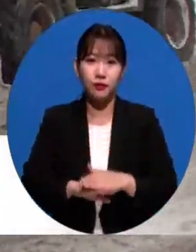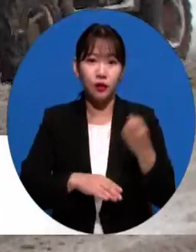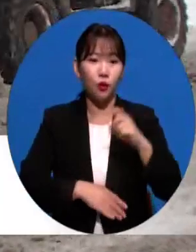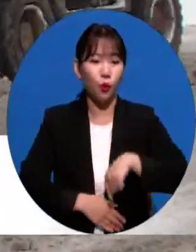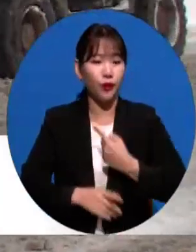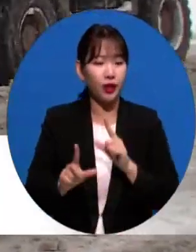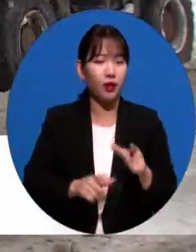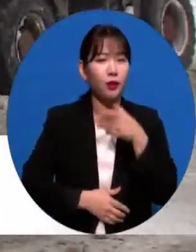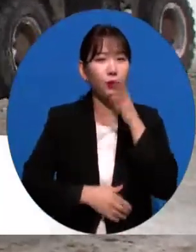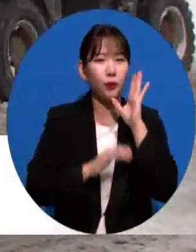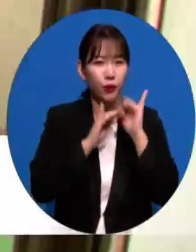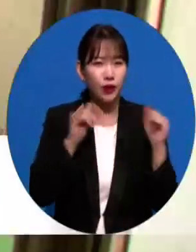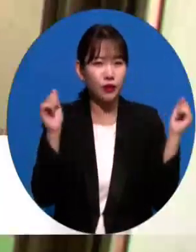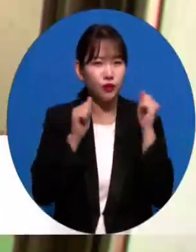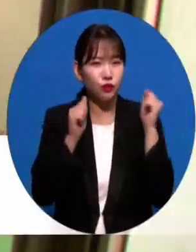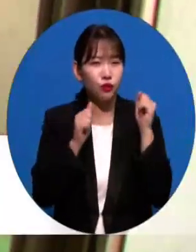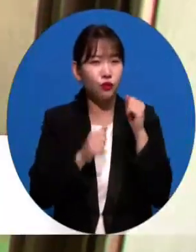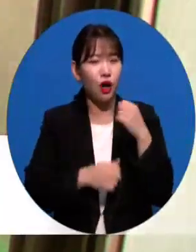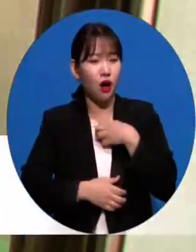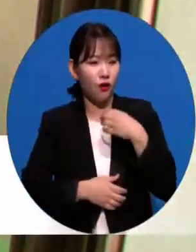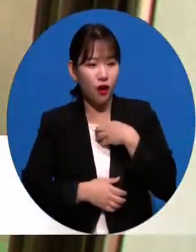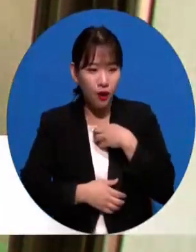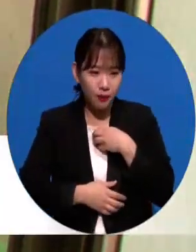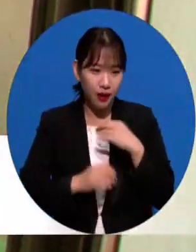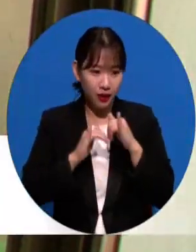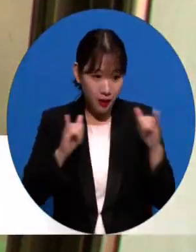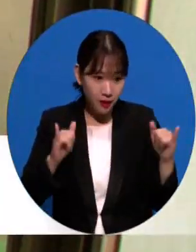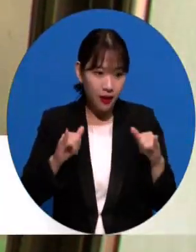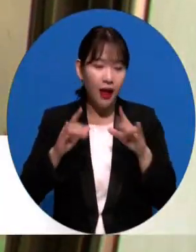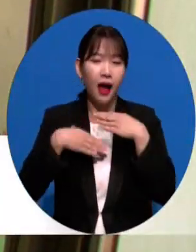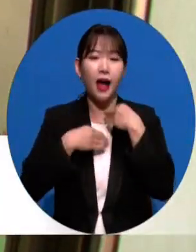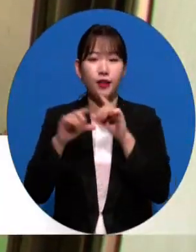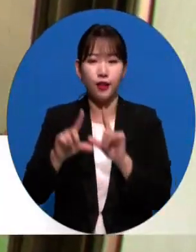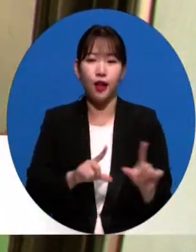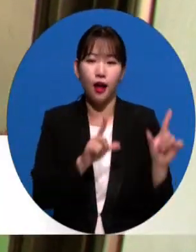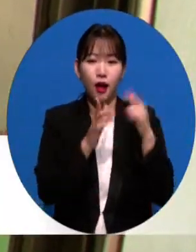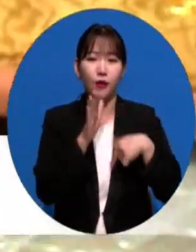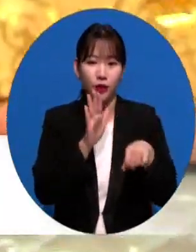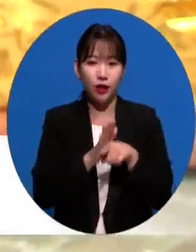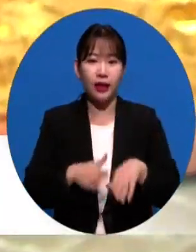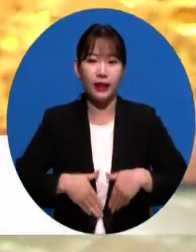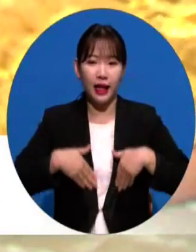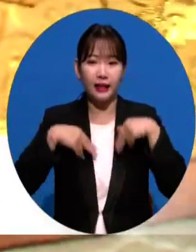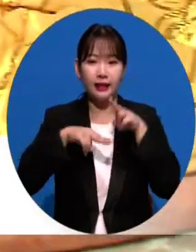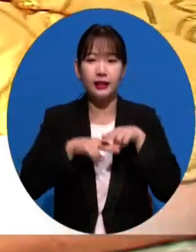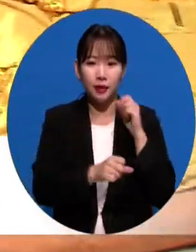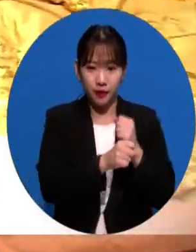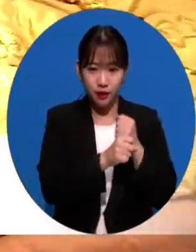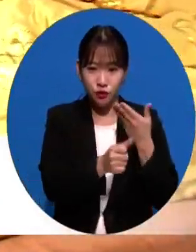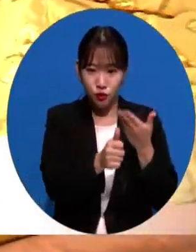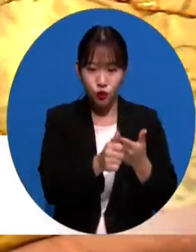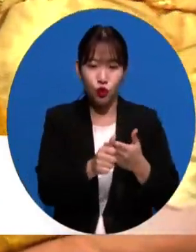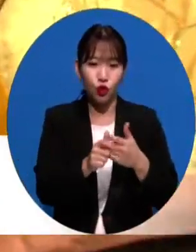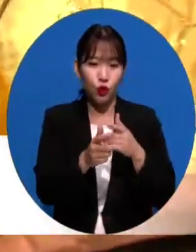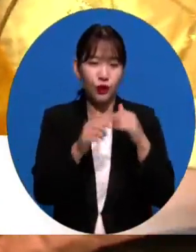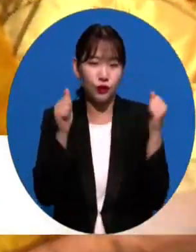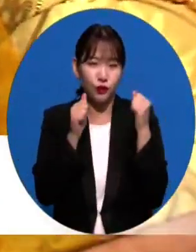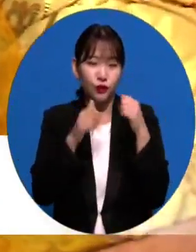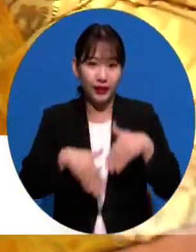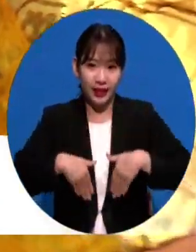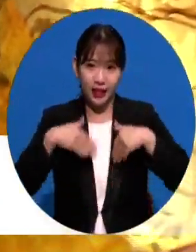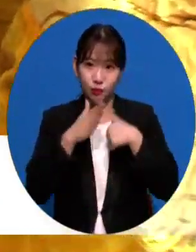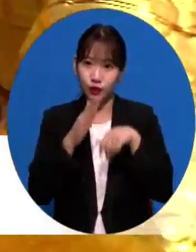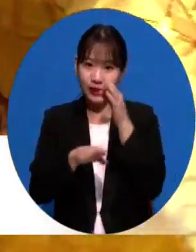홀로 사는 어르신 등 한파 취약계층의 안전한 겨울나기를 위해 온열 의자 설치와 방한용품 구입비 등을